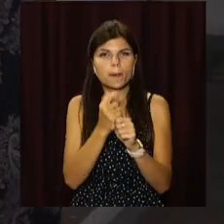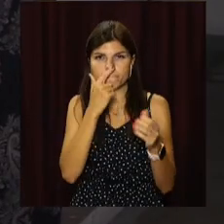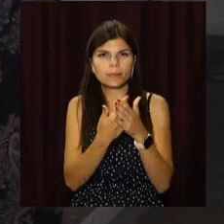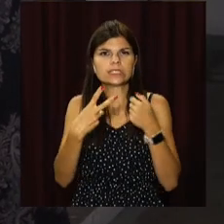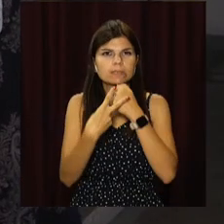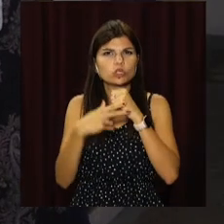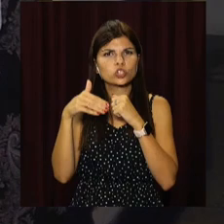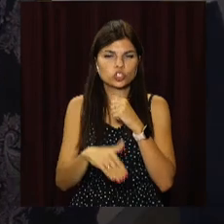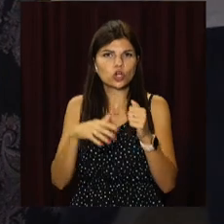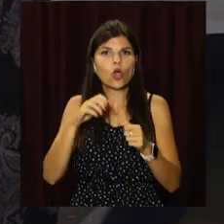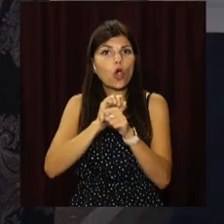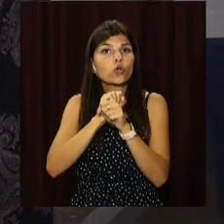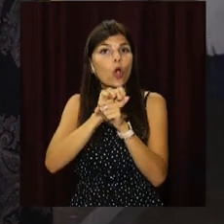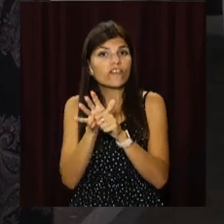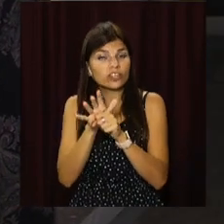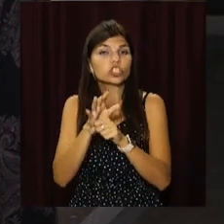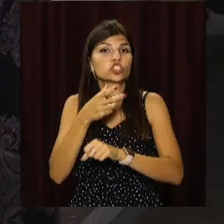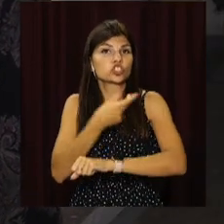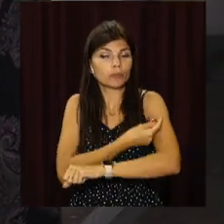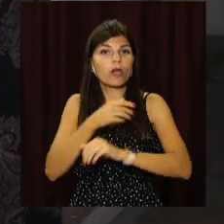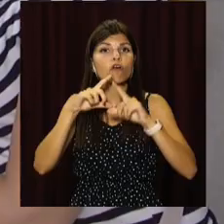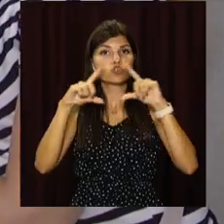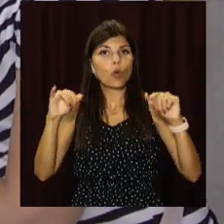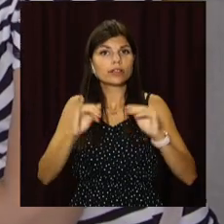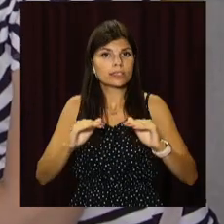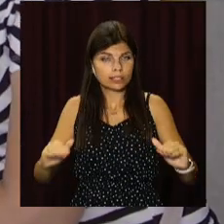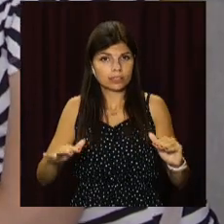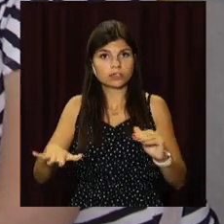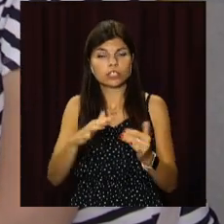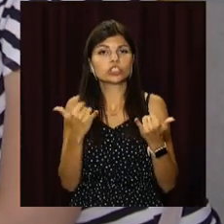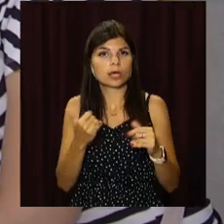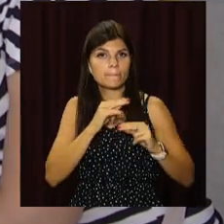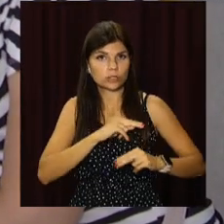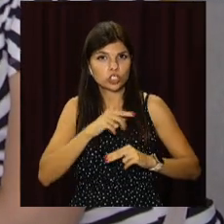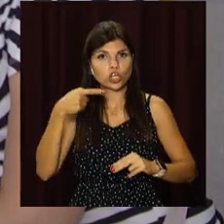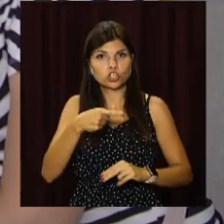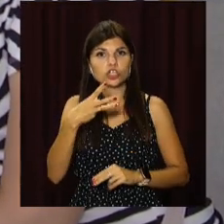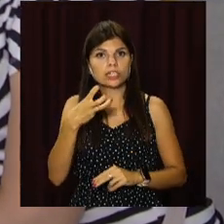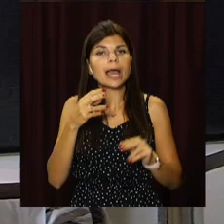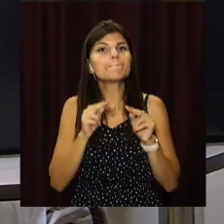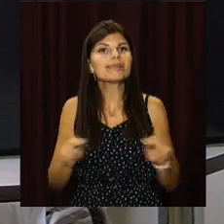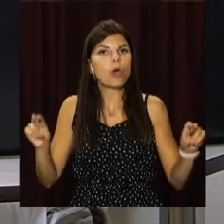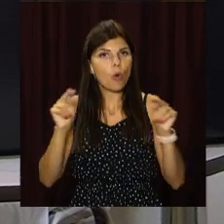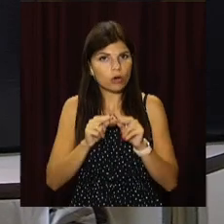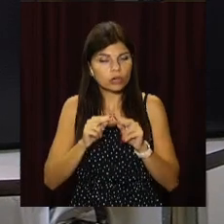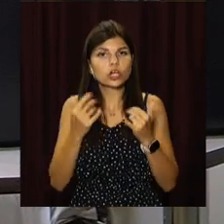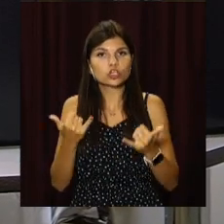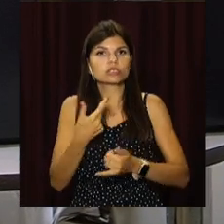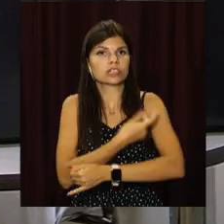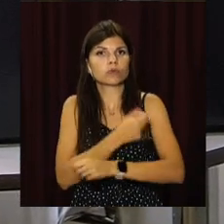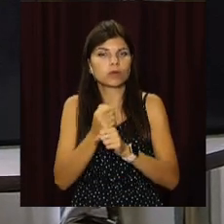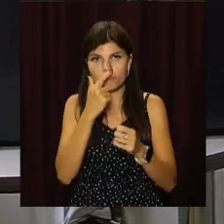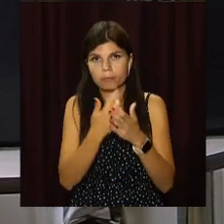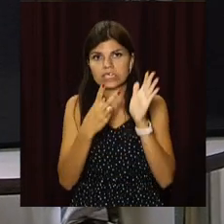майже 17 тисяч ковід-щеплень. У школах та дитсадках міста зараз працюють 1300 педагогів. Нині щеплення